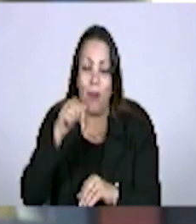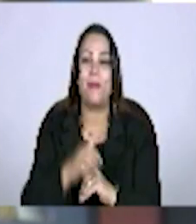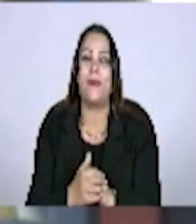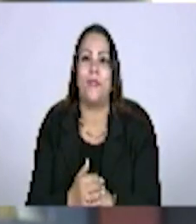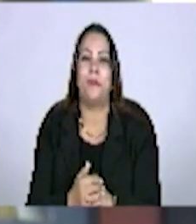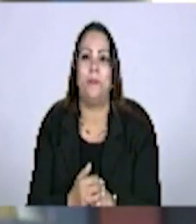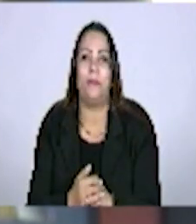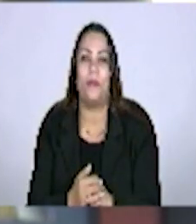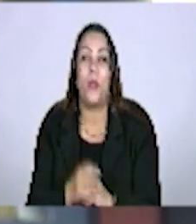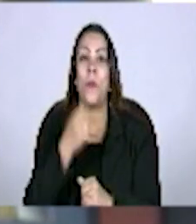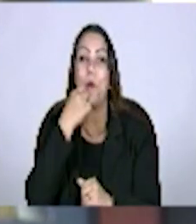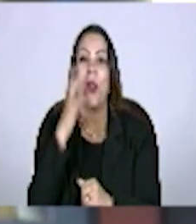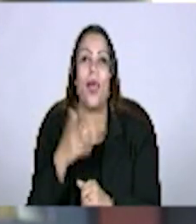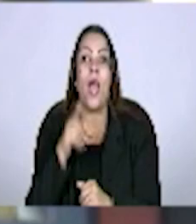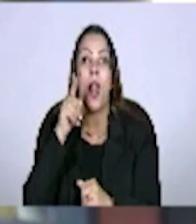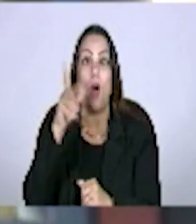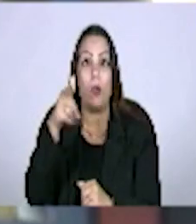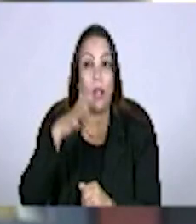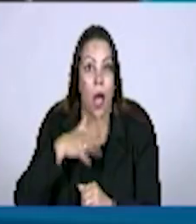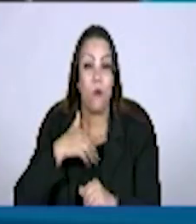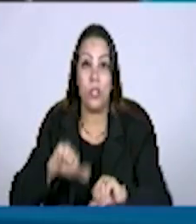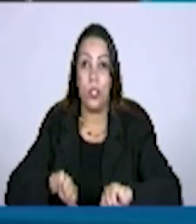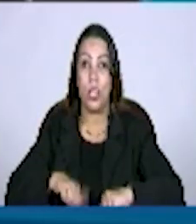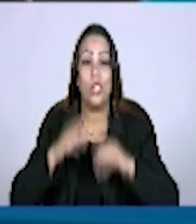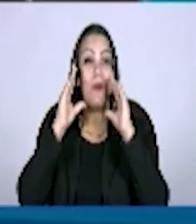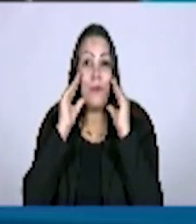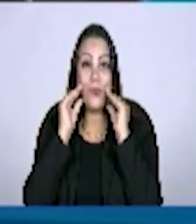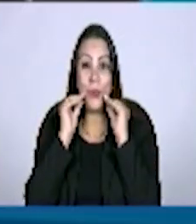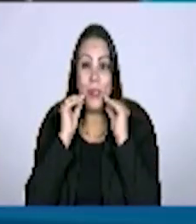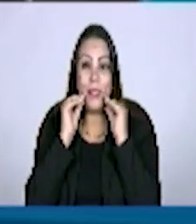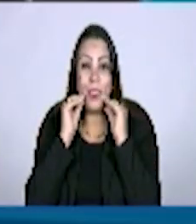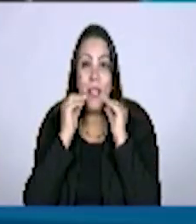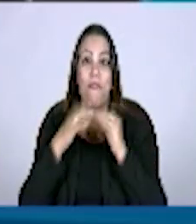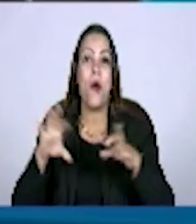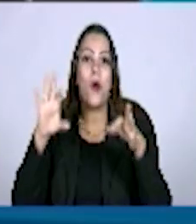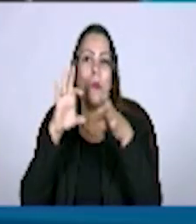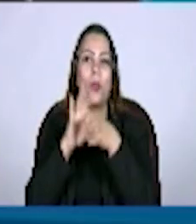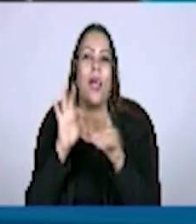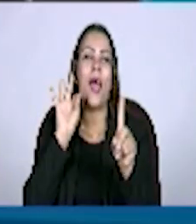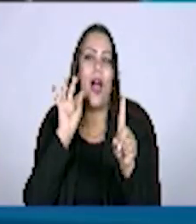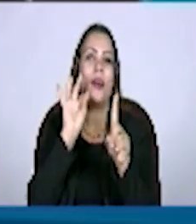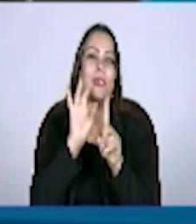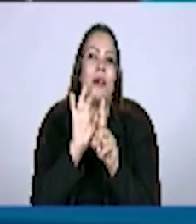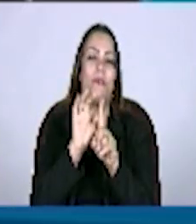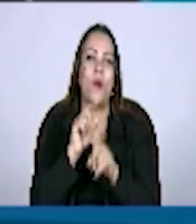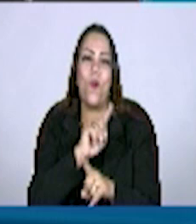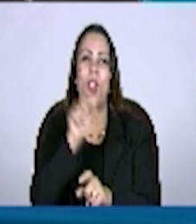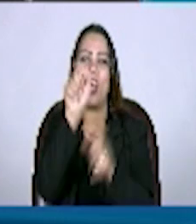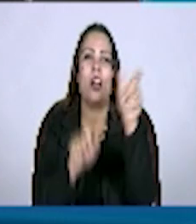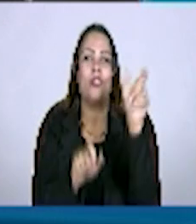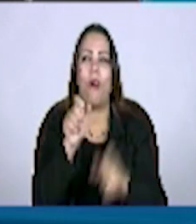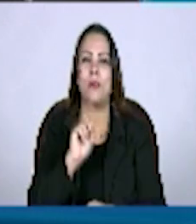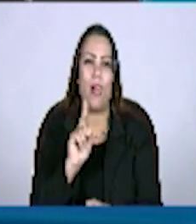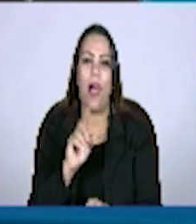النهارده بيقوللك اذا اردت ان تعيش حياه سعيده فاربطها بهدف وليس باشخاص